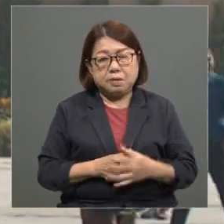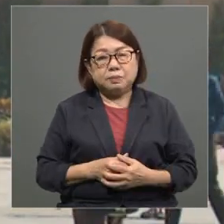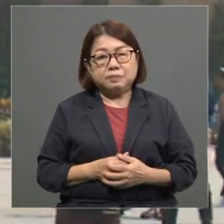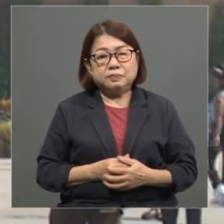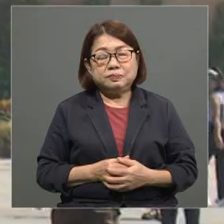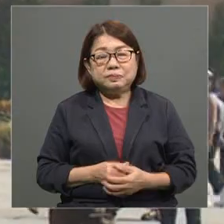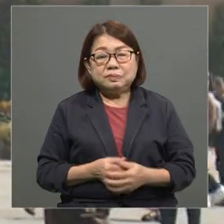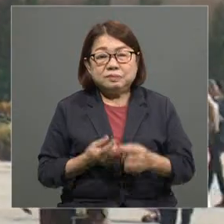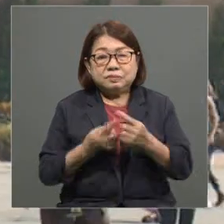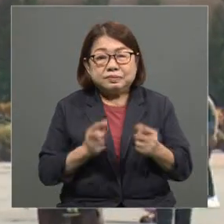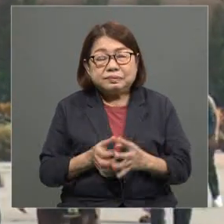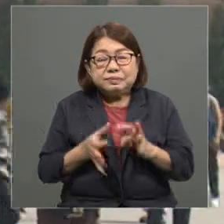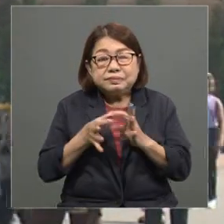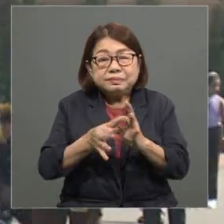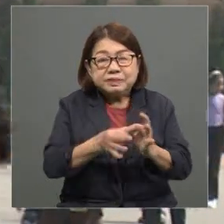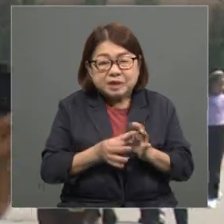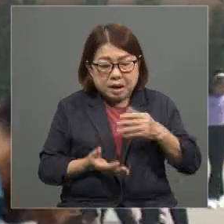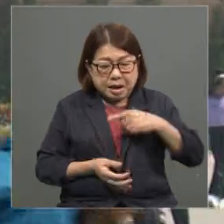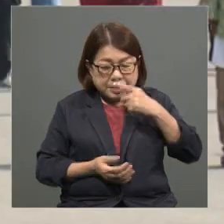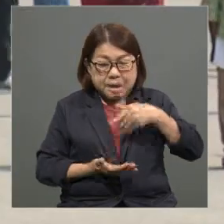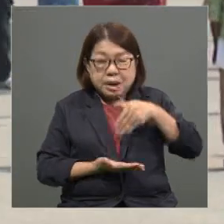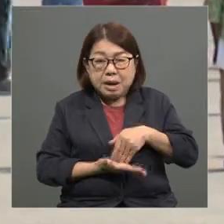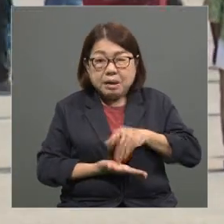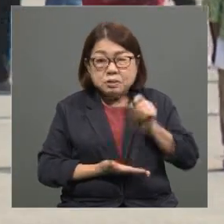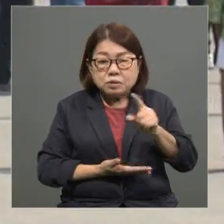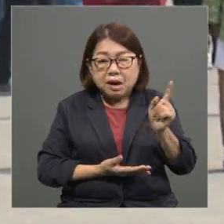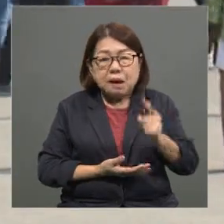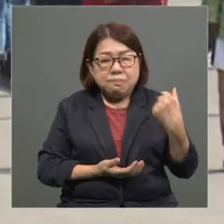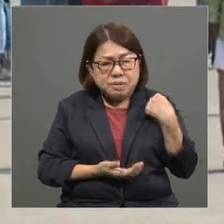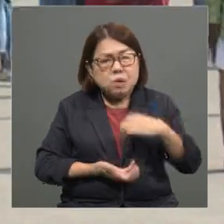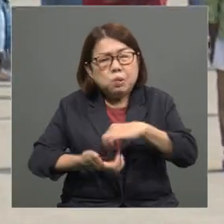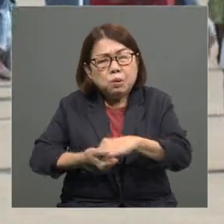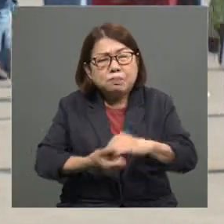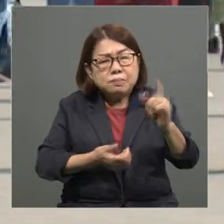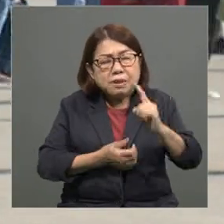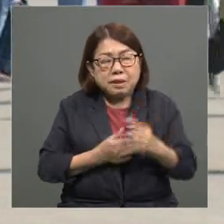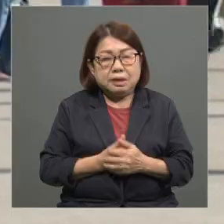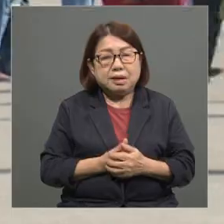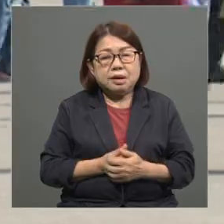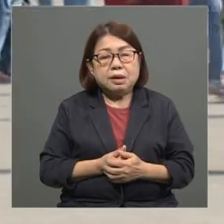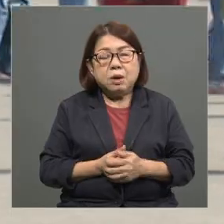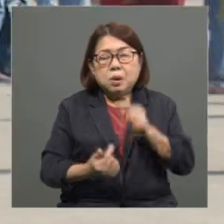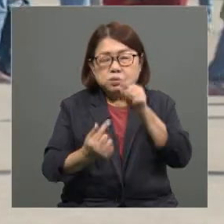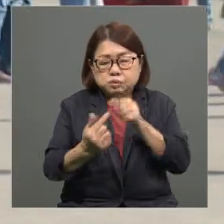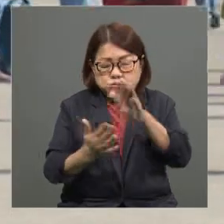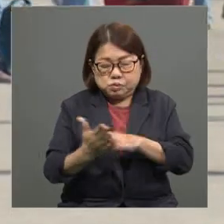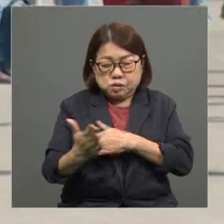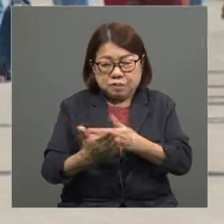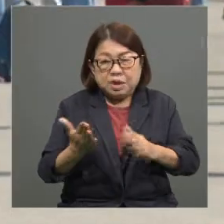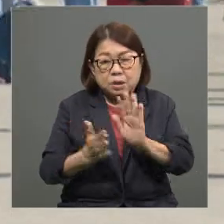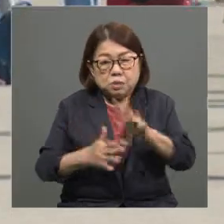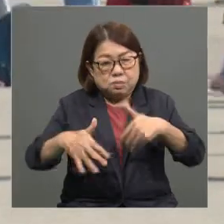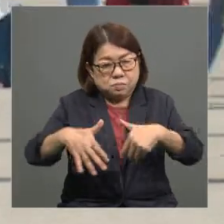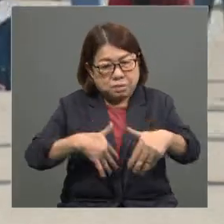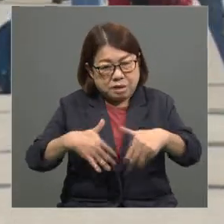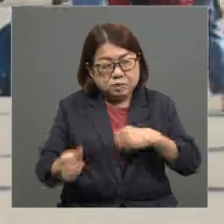ยการเชื่อมโยงดังกล่าวเนี่ยก็ผ่านความร่วมมือหลายๆความร่วมมือนะครับอย่างเช่นความร่วมมือ BIMSTECโดยเน้นนโยบายที่ประชาชนเนี่ยสามารถจับ